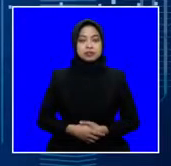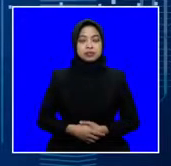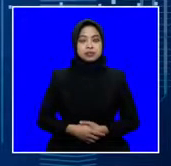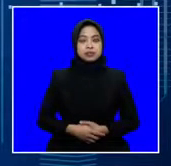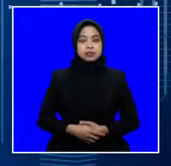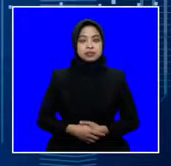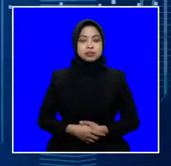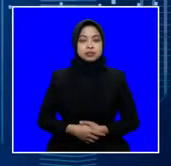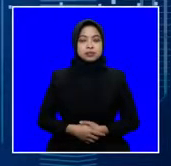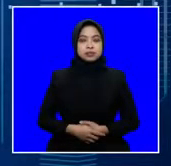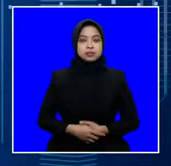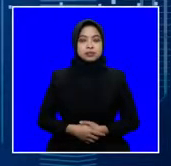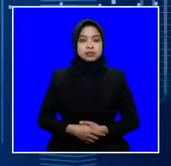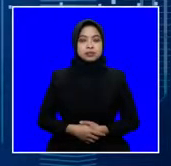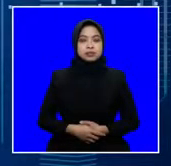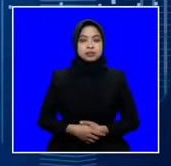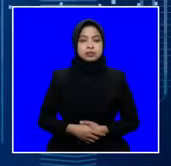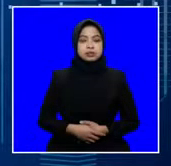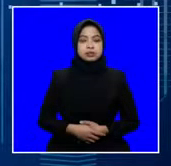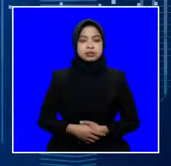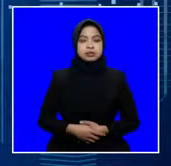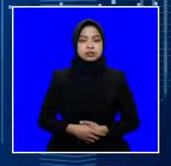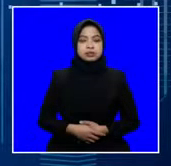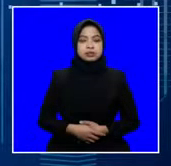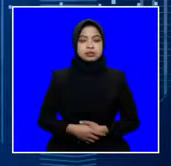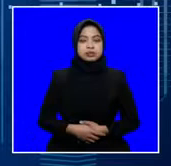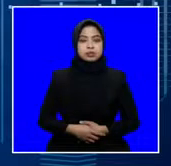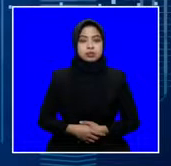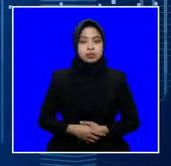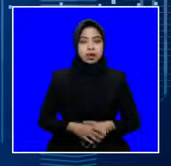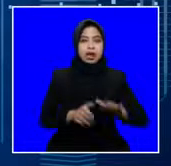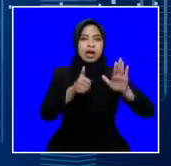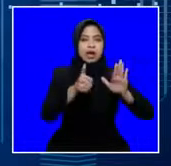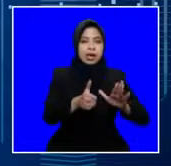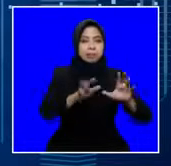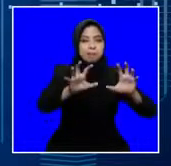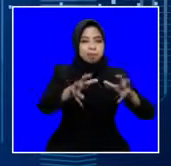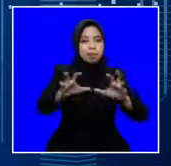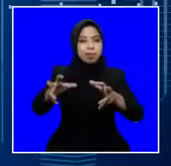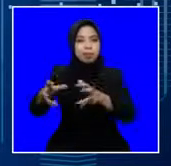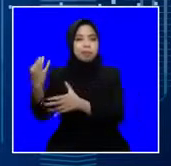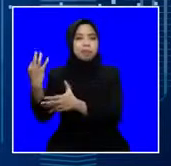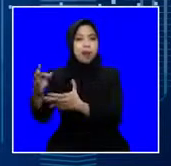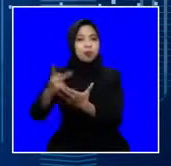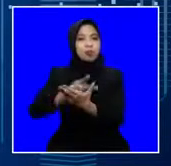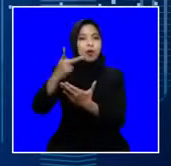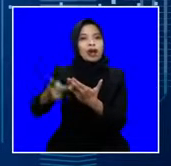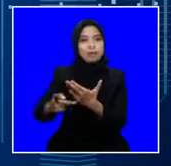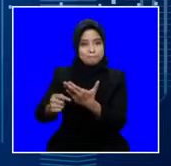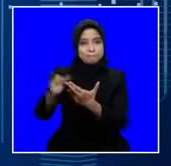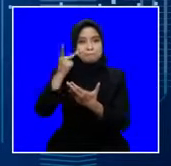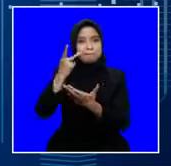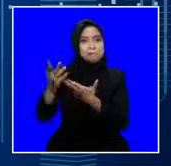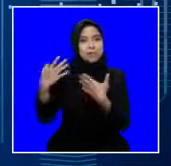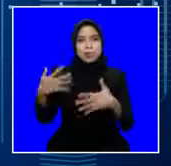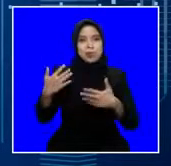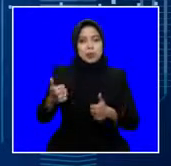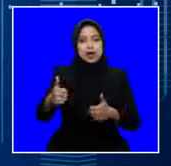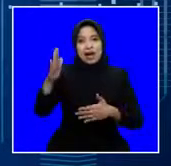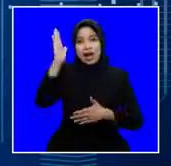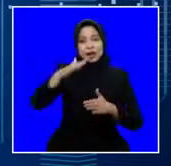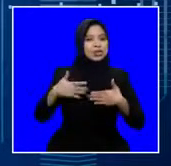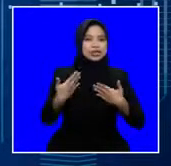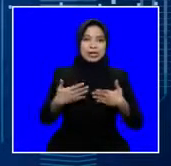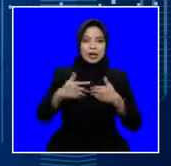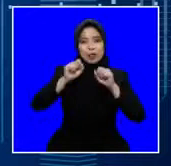menambahkan sekitar 6 grouping dari program baru. Ini luar biasa. Bapak Ibu, saya sangat senang sekali hari ini